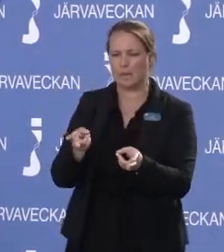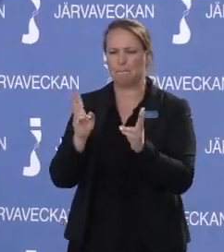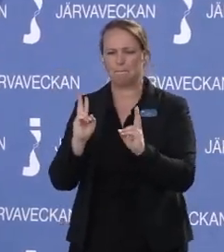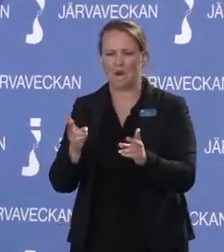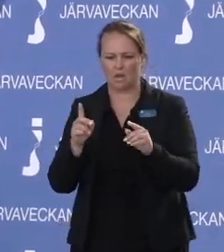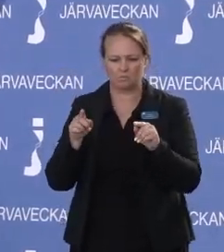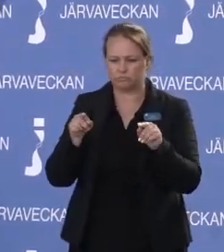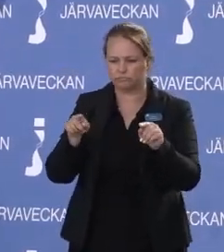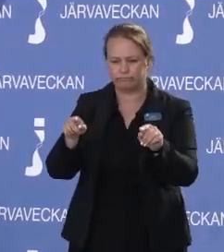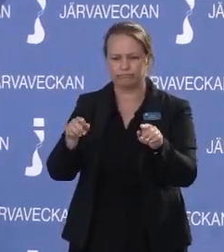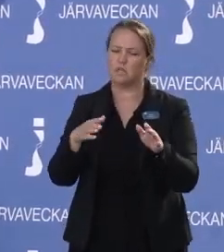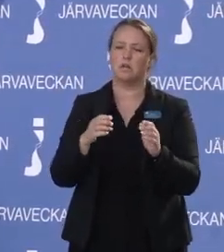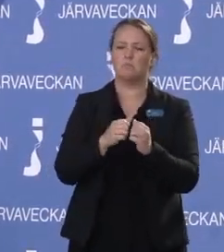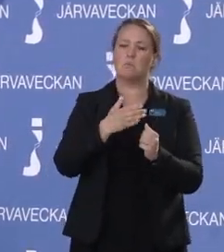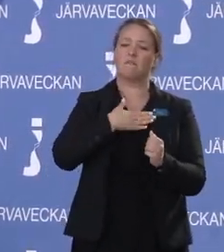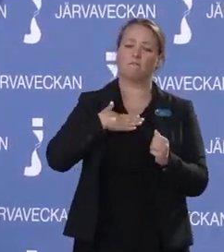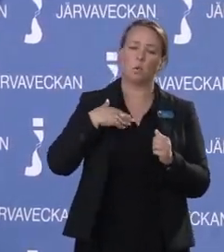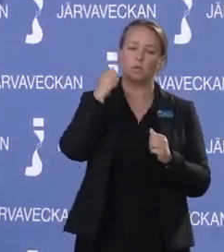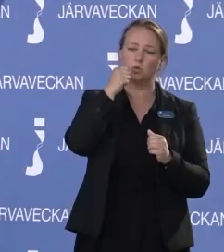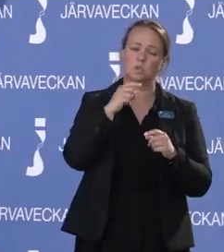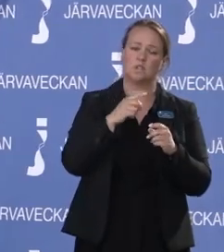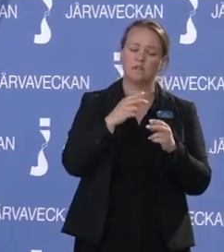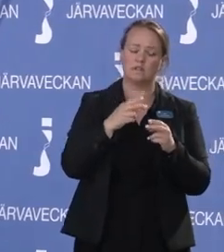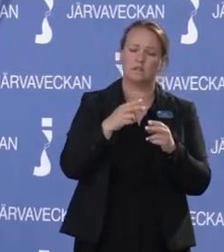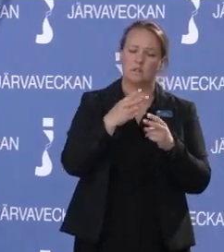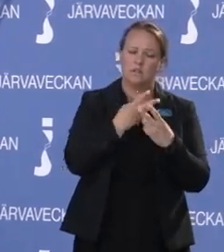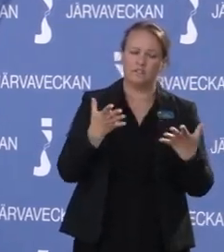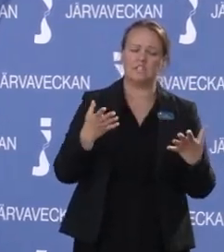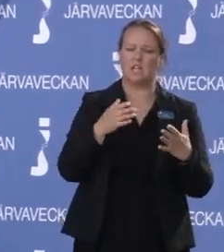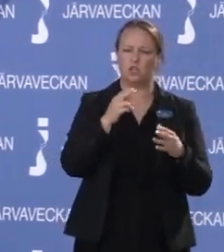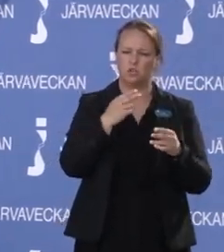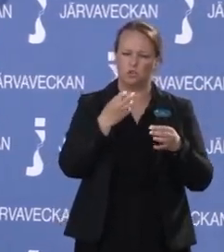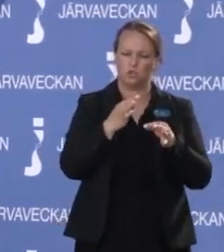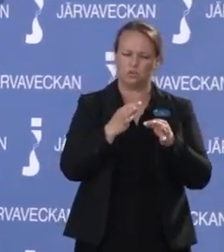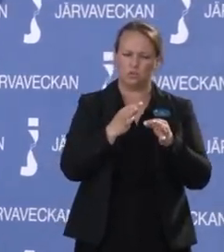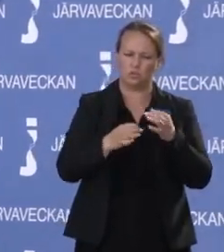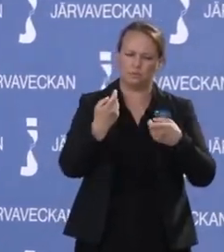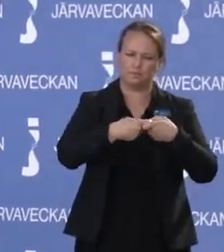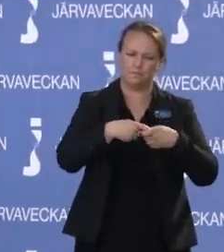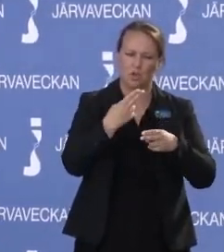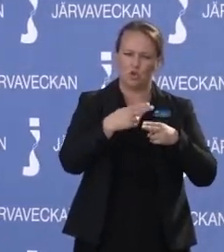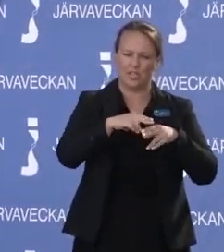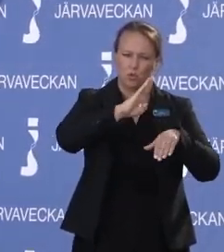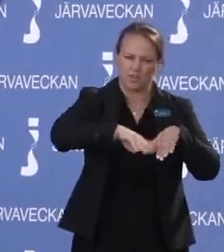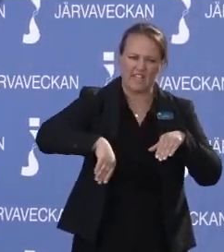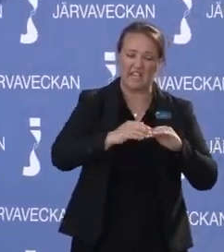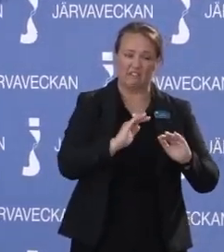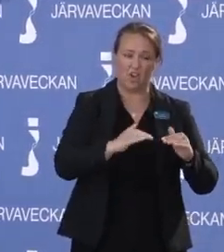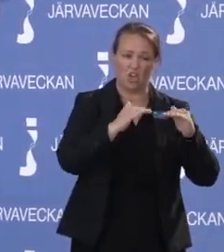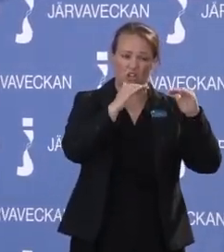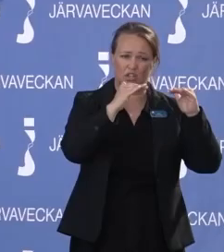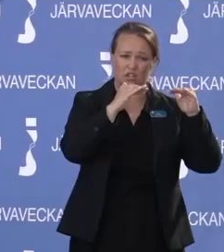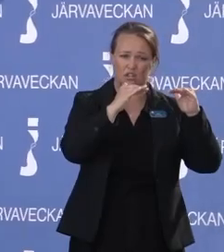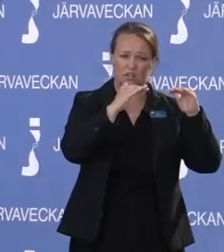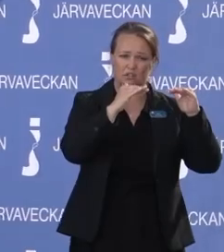vår studie visar på en acceleration i just nyhetsundvikandet. Samma gäller till exempel ungas tillit till sociala